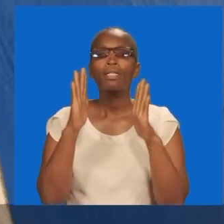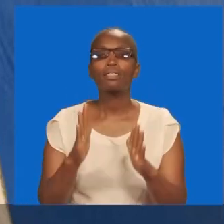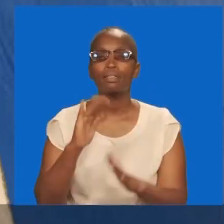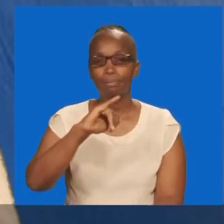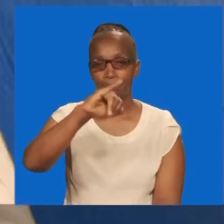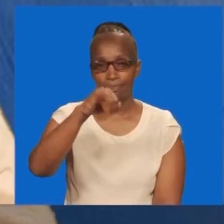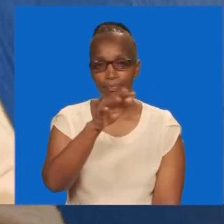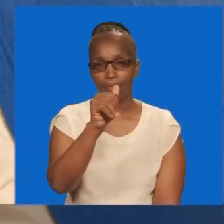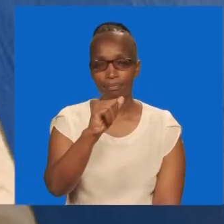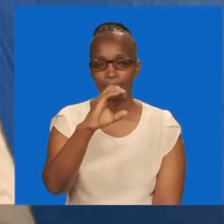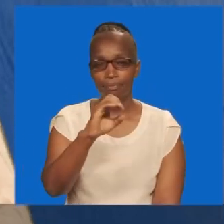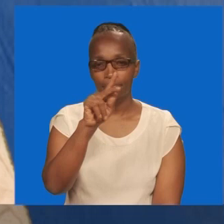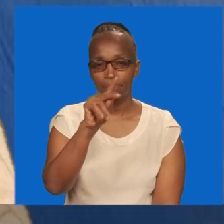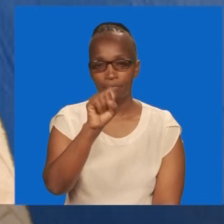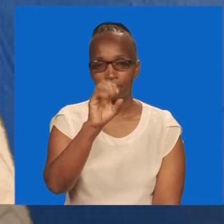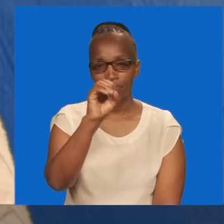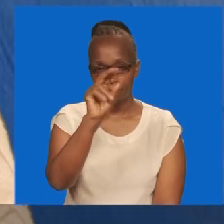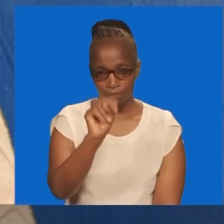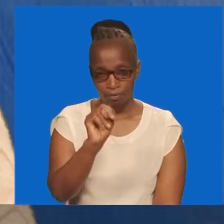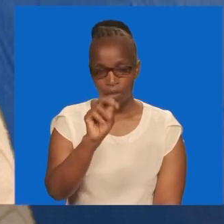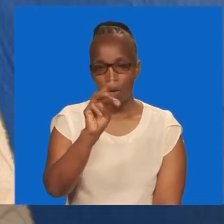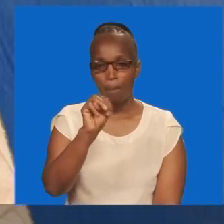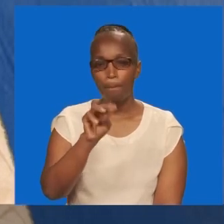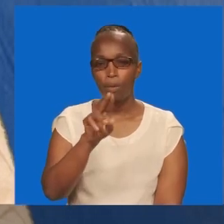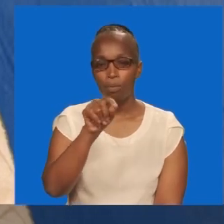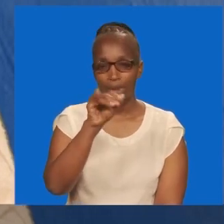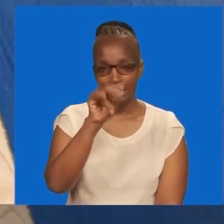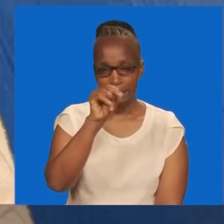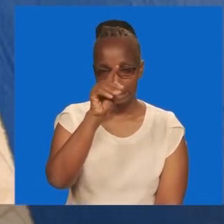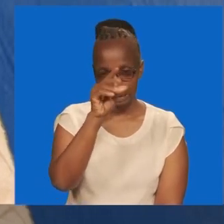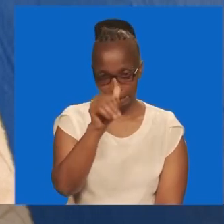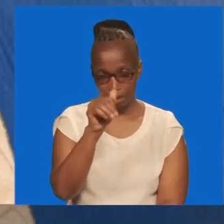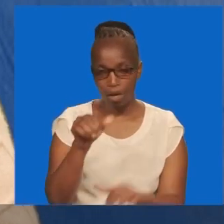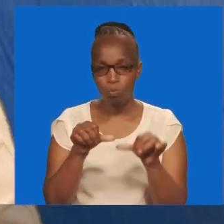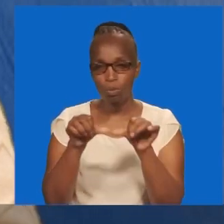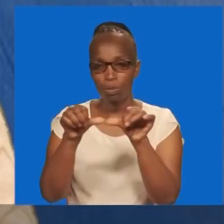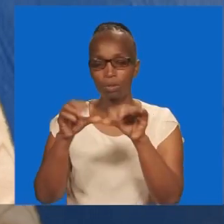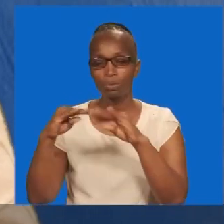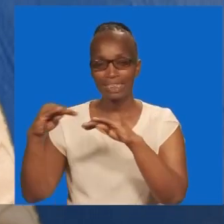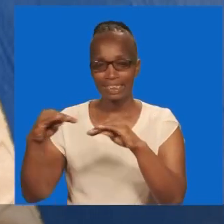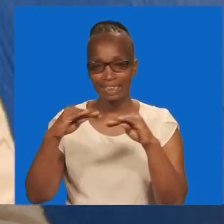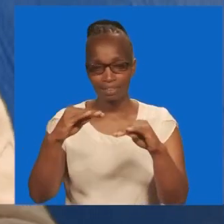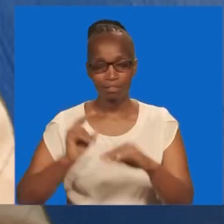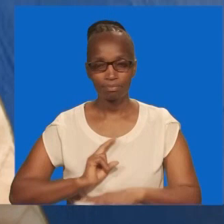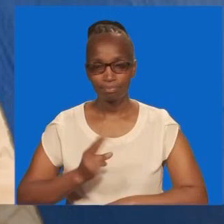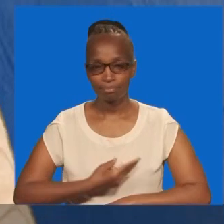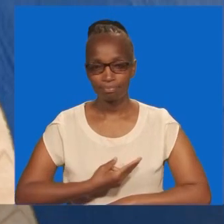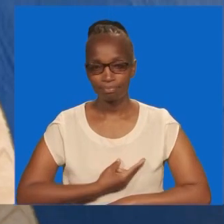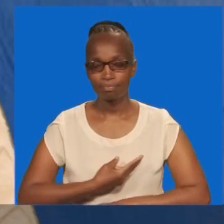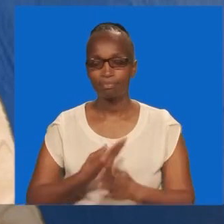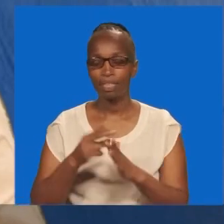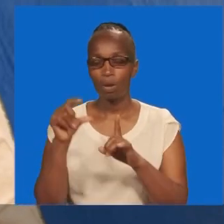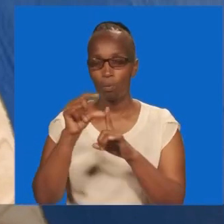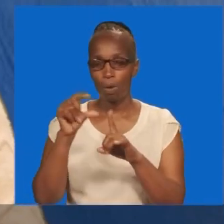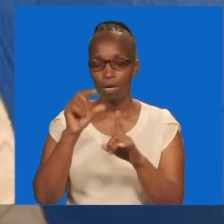mtumishi wa Mwenyezi Mungu Pastor Jackson Mutinda kutoka kanisa la ABC Kithuani akaweze kuendelea na kutuinua